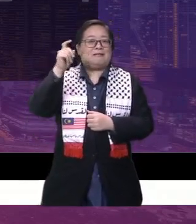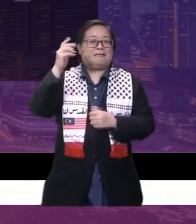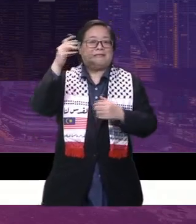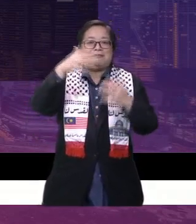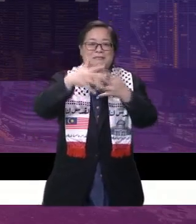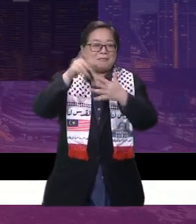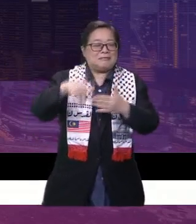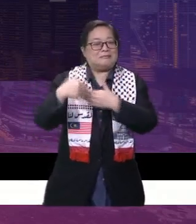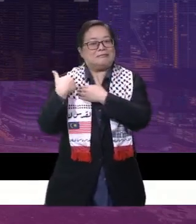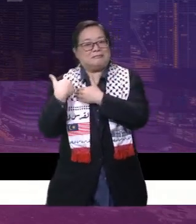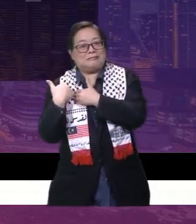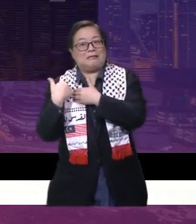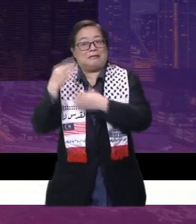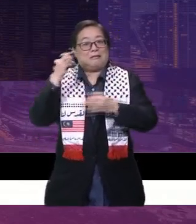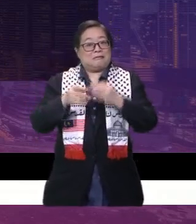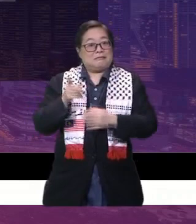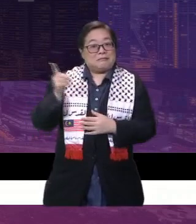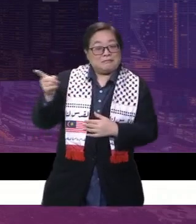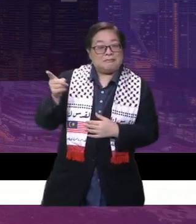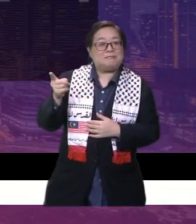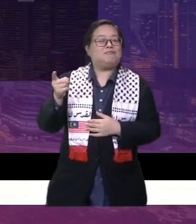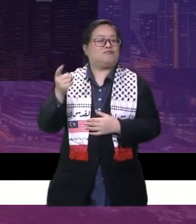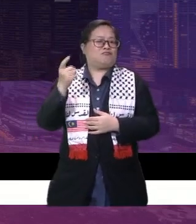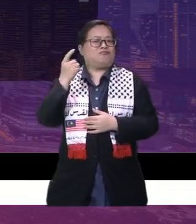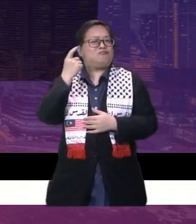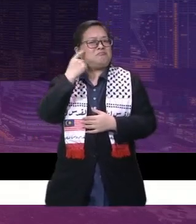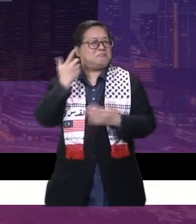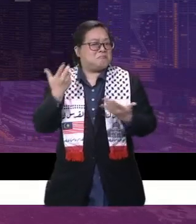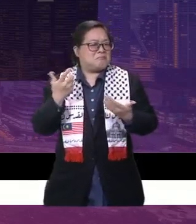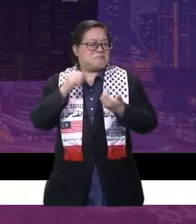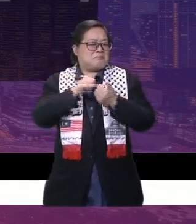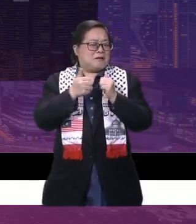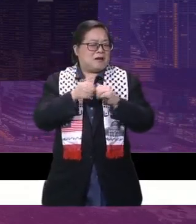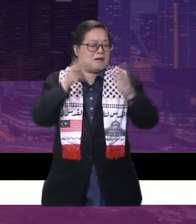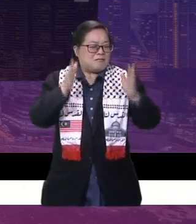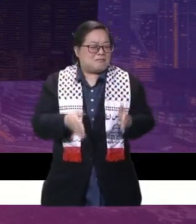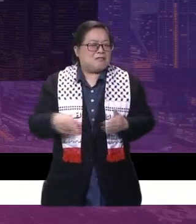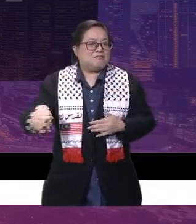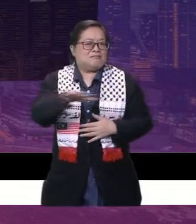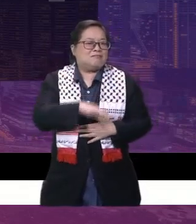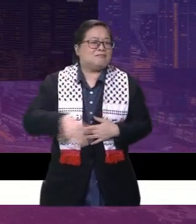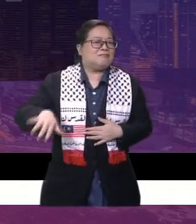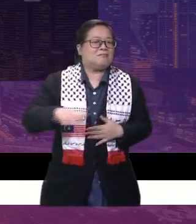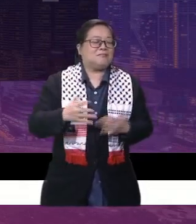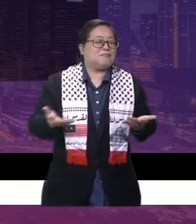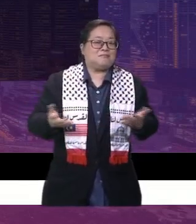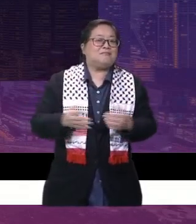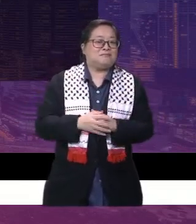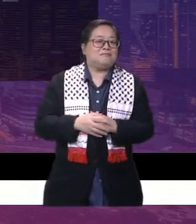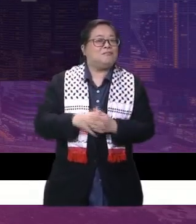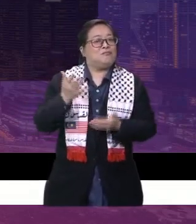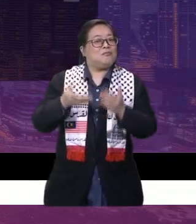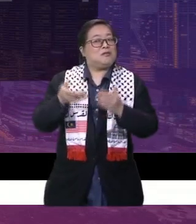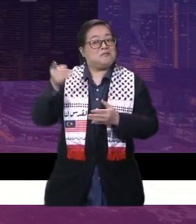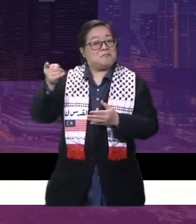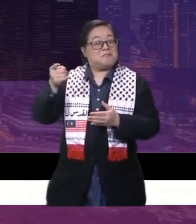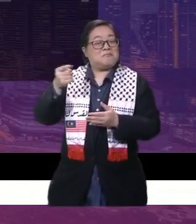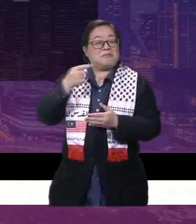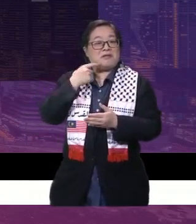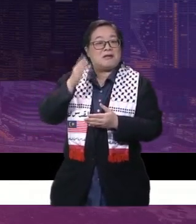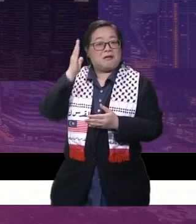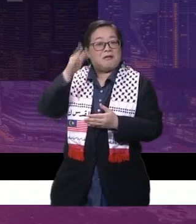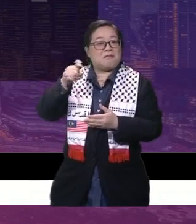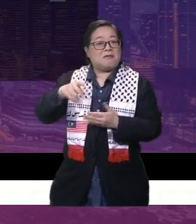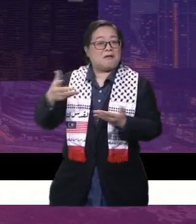am dia fikirkan tentang masalah negara dia sendiri Danang itu pun menjadi penekanan dia dia kata dia akan